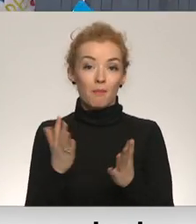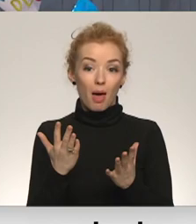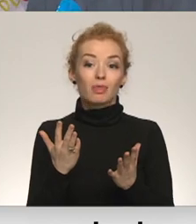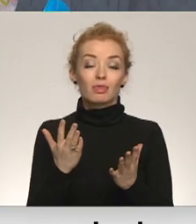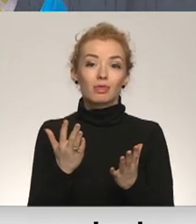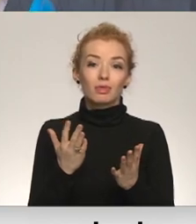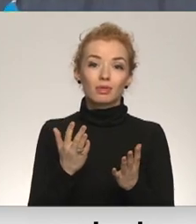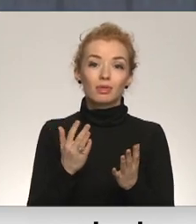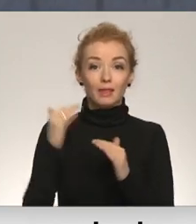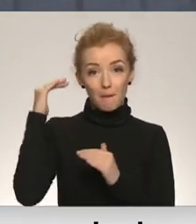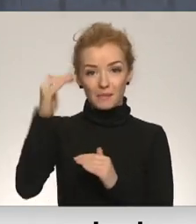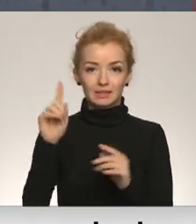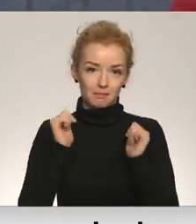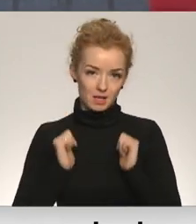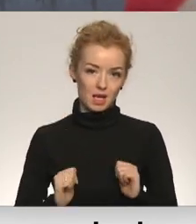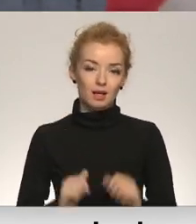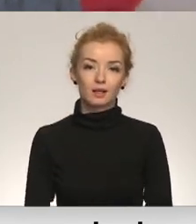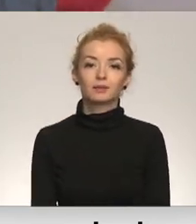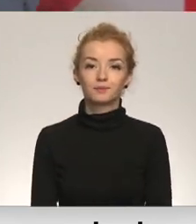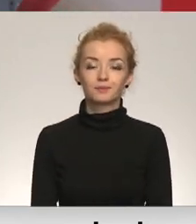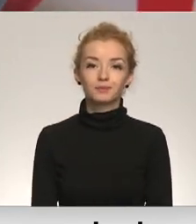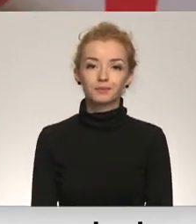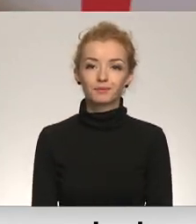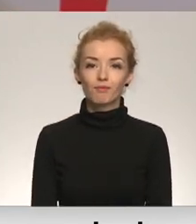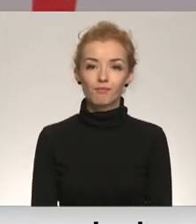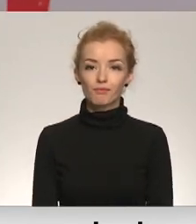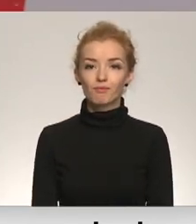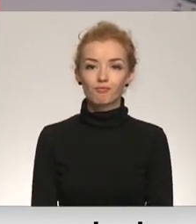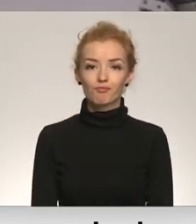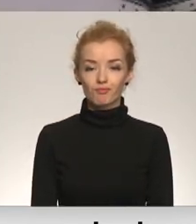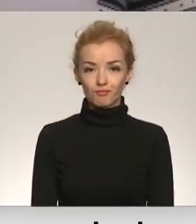galvām ir mierīgas debesis. Aiki Incivans Milovs, Latvijas televīzija.